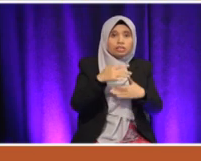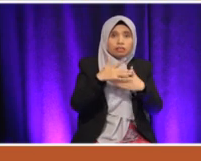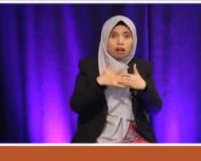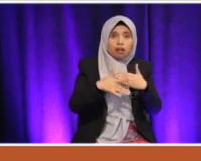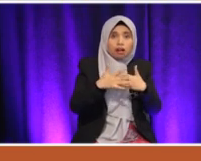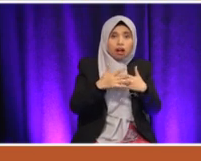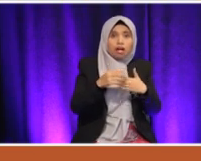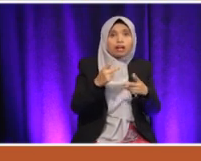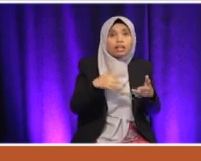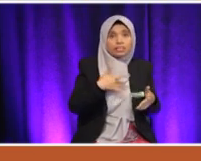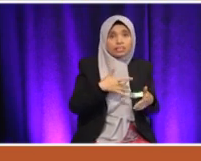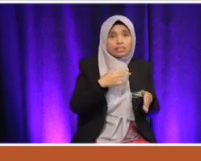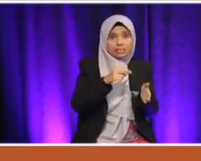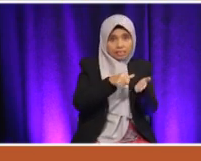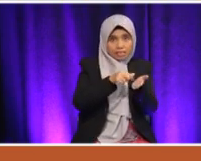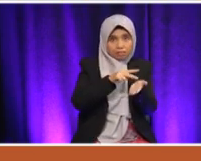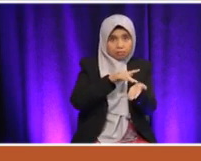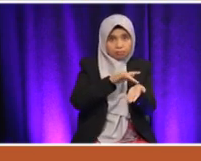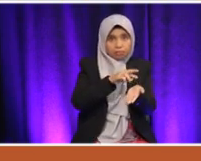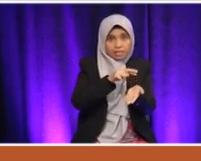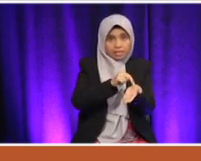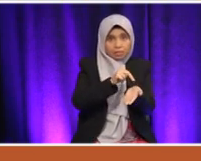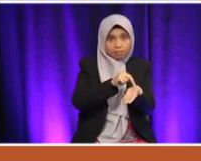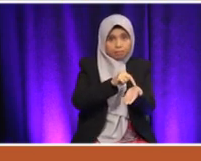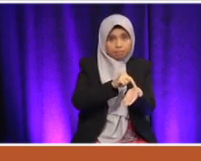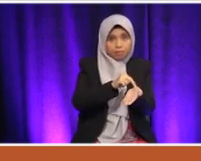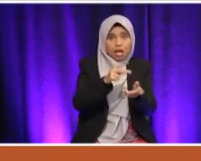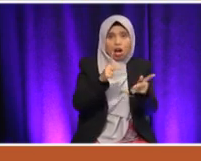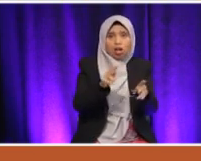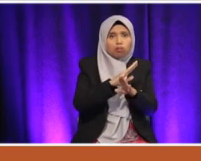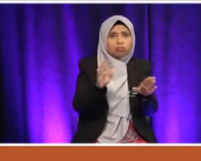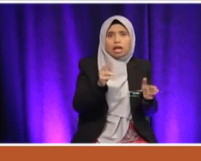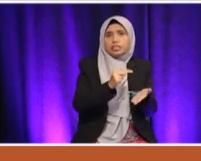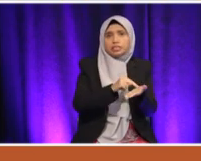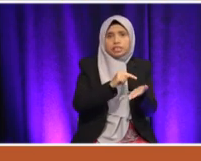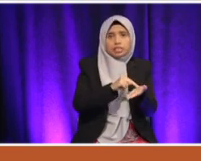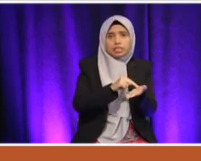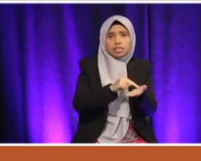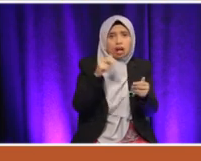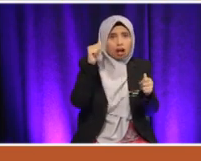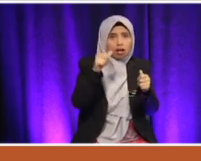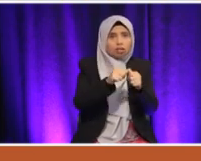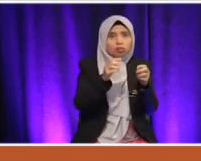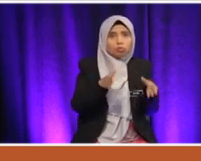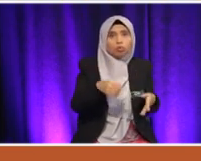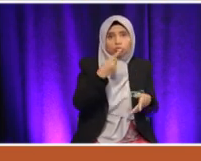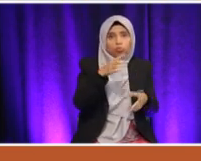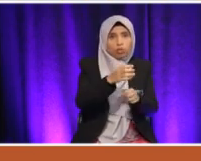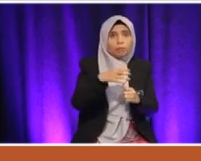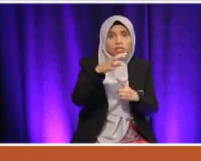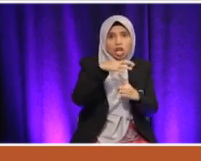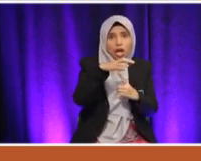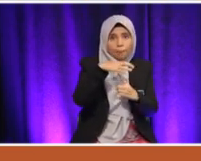merasi nadi selama 10 soal dan orang untuk mendapatkan